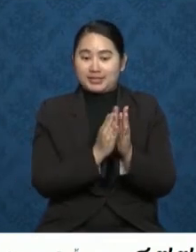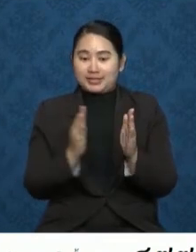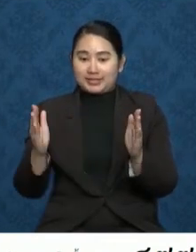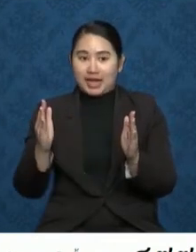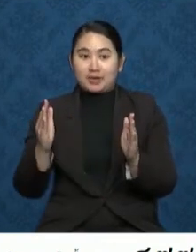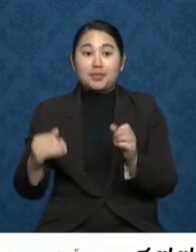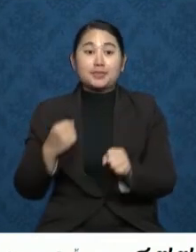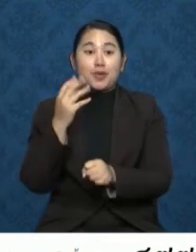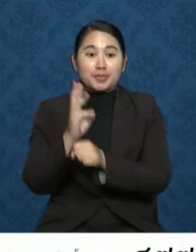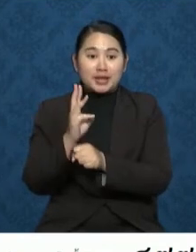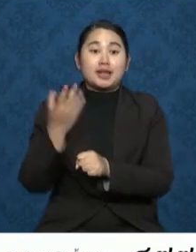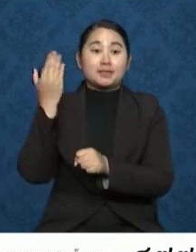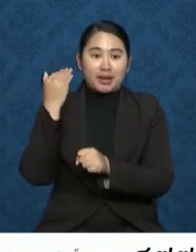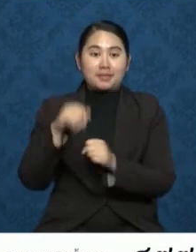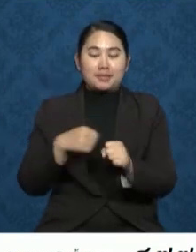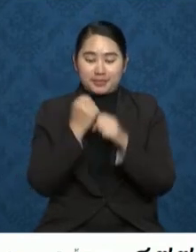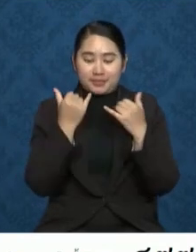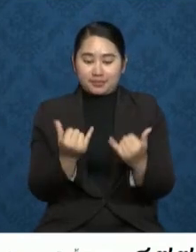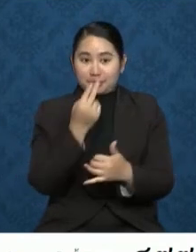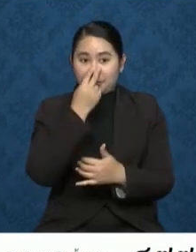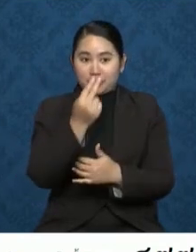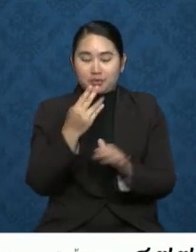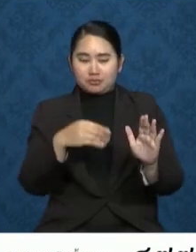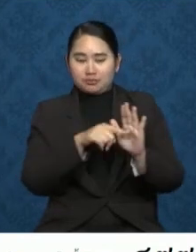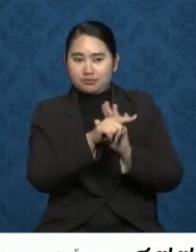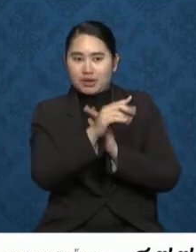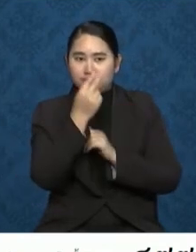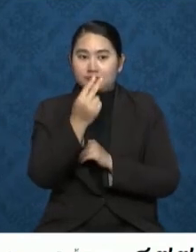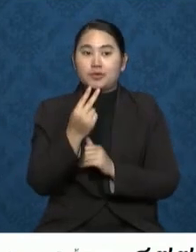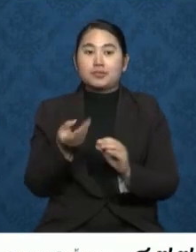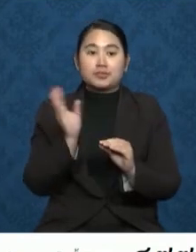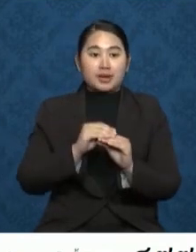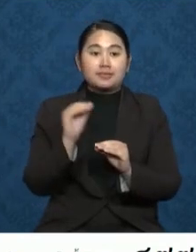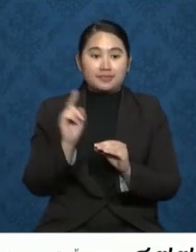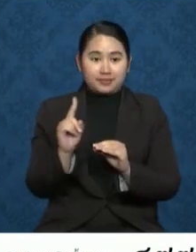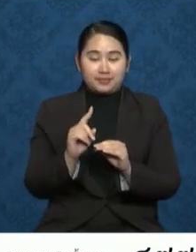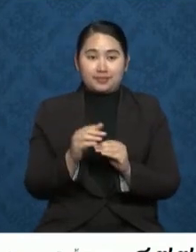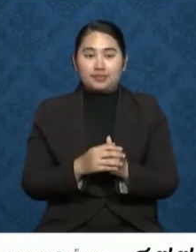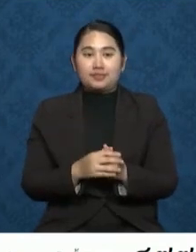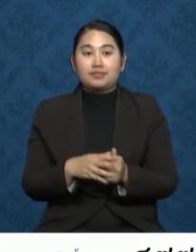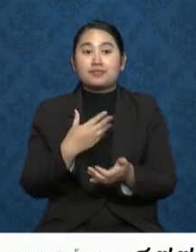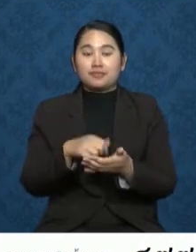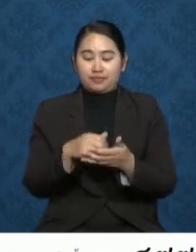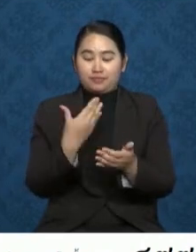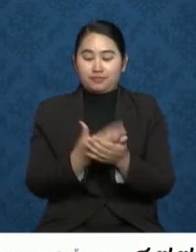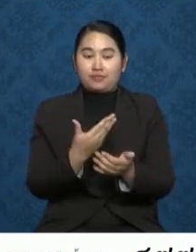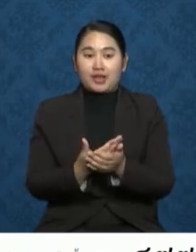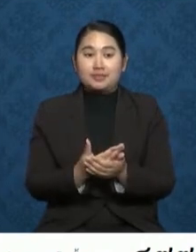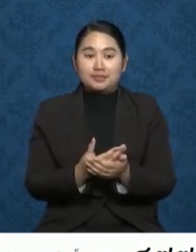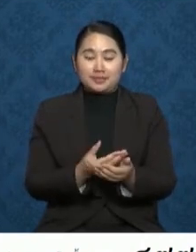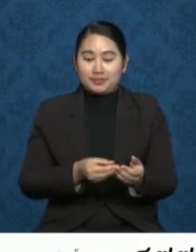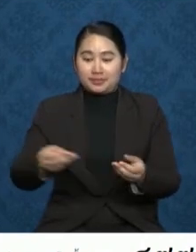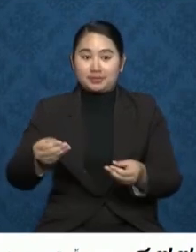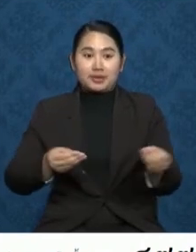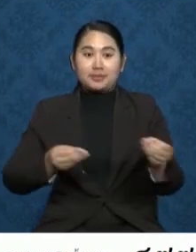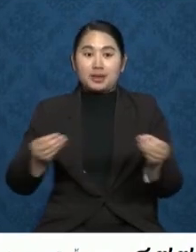ปี6ปีที่ผ่านมาและปีนี้ก็ดูว่าจะไม่มีอะไรผิดปกตินักแต่ถ้าเราดูว่างบเหล่านี้นั้นกระจายไปยังงานความ